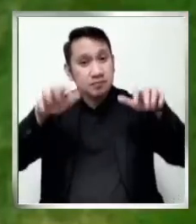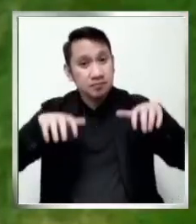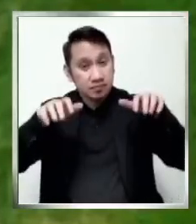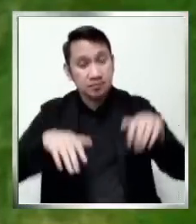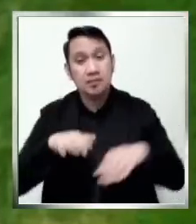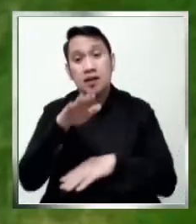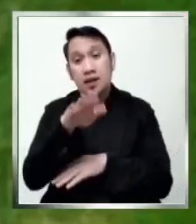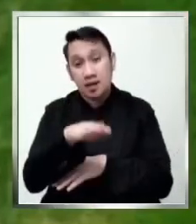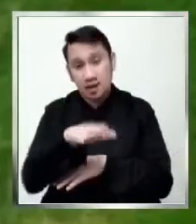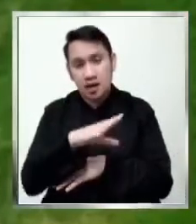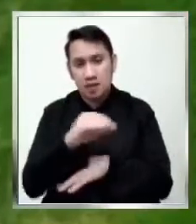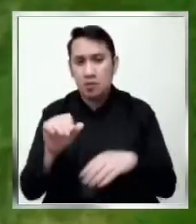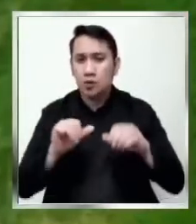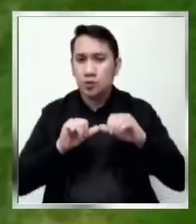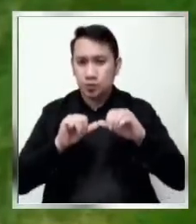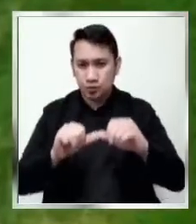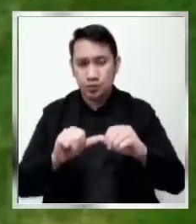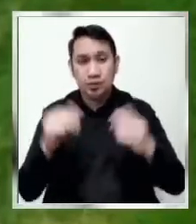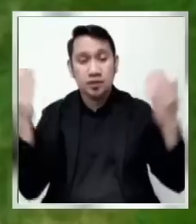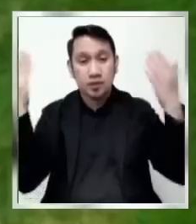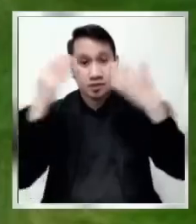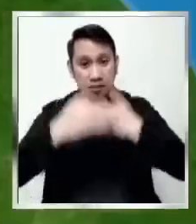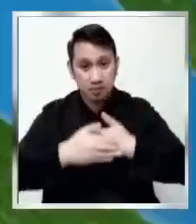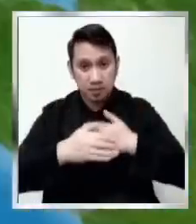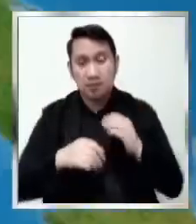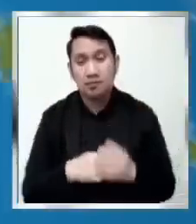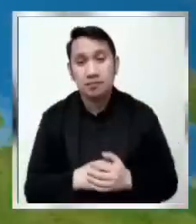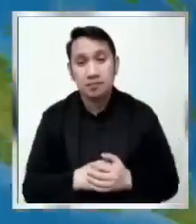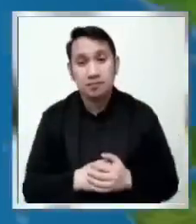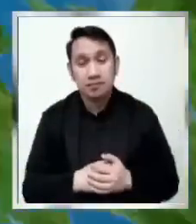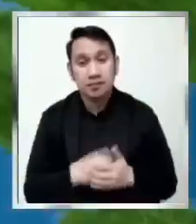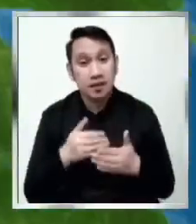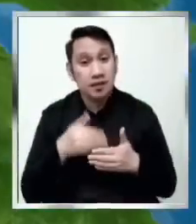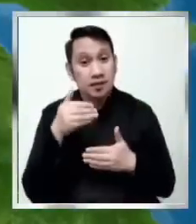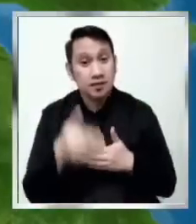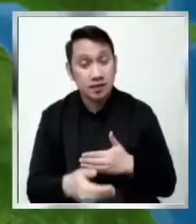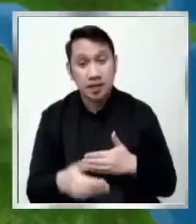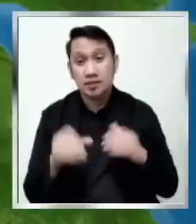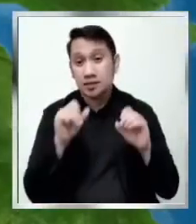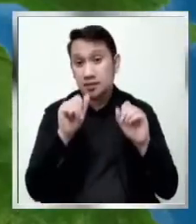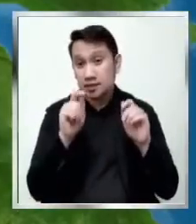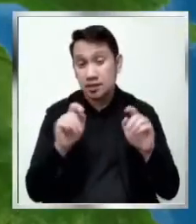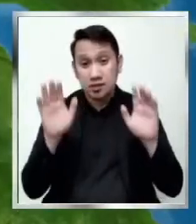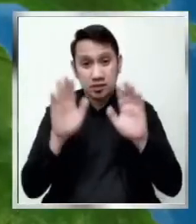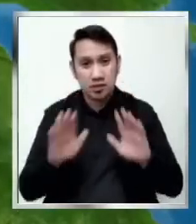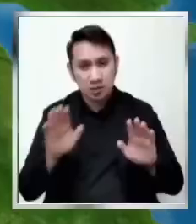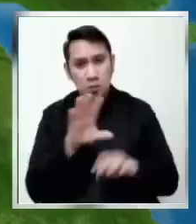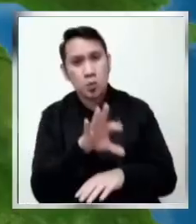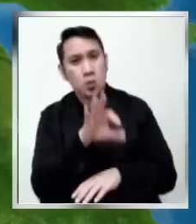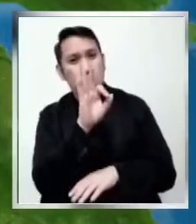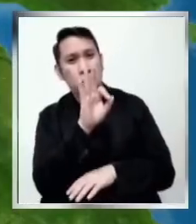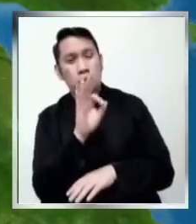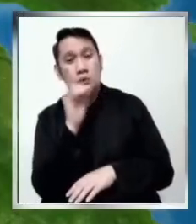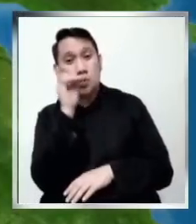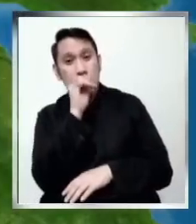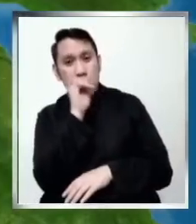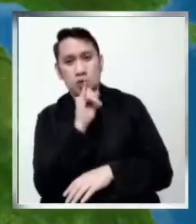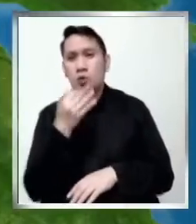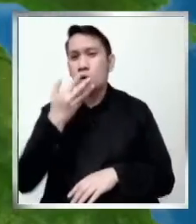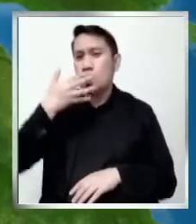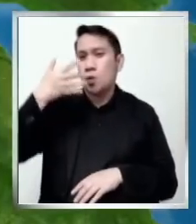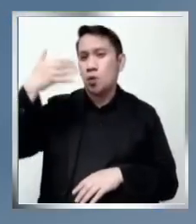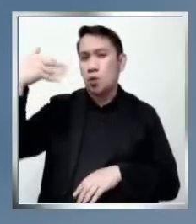posibleng magpatuloy hanggang gabi. Samantala, nitong weekend na mataan sa Iloilo City ang makulay na langit sa likod ng mga